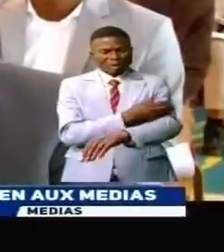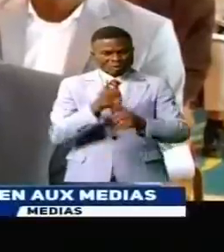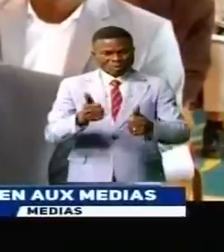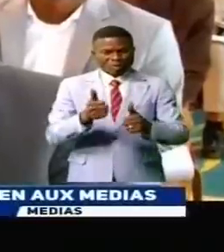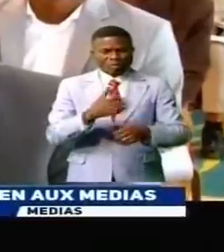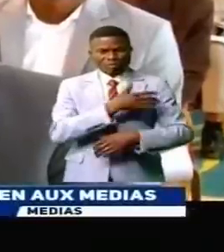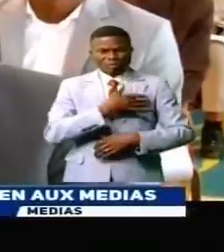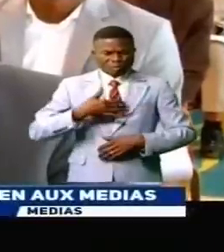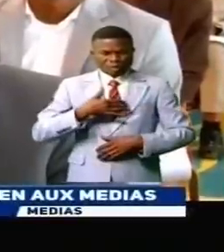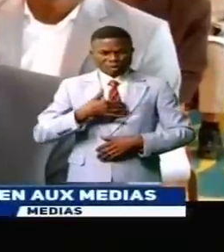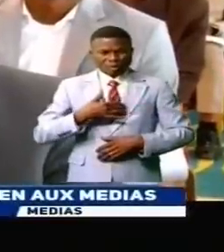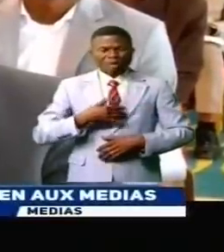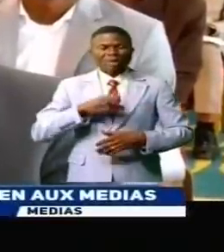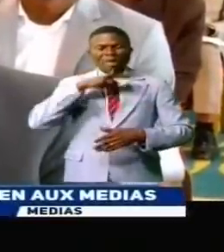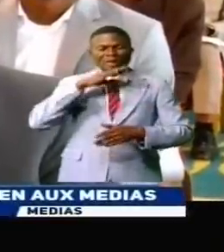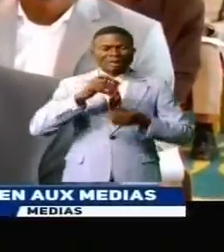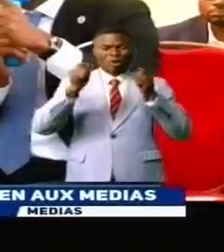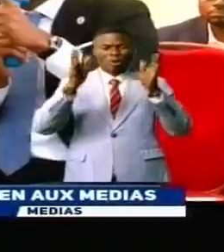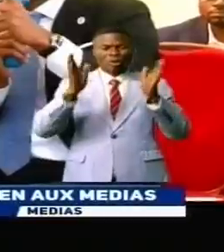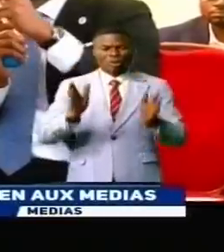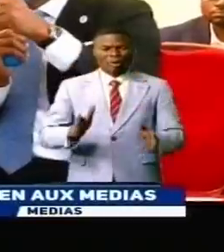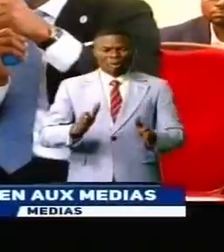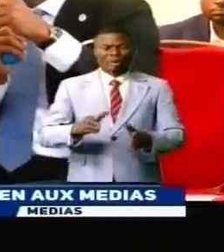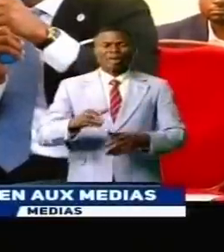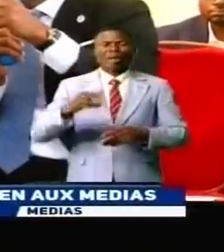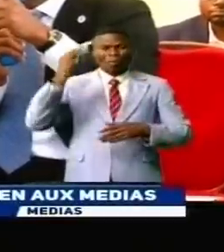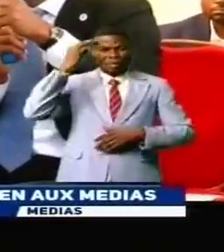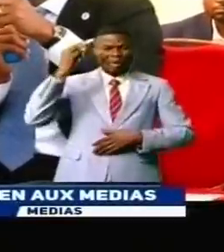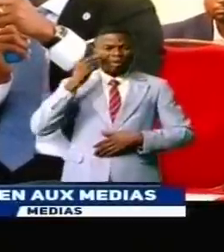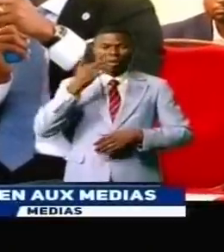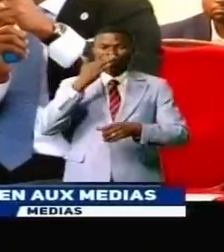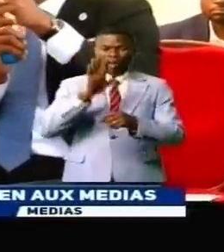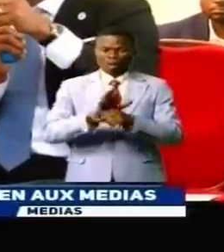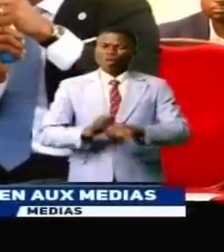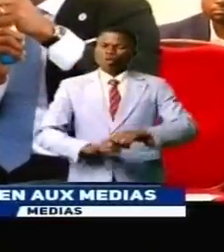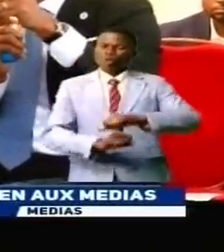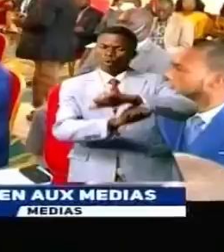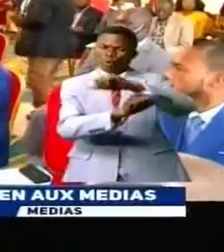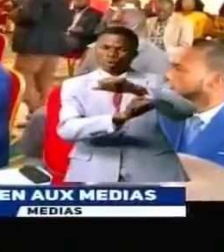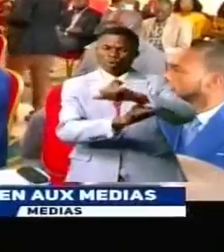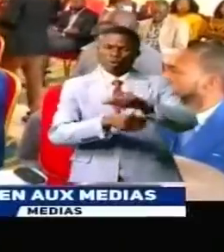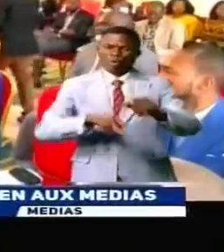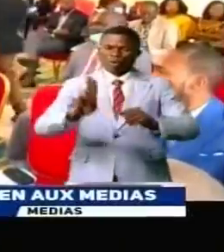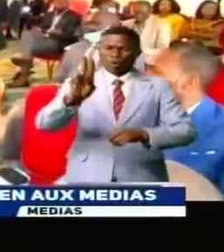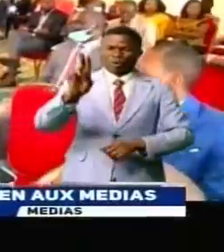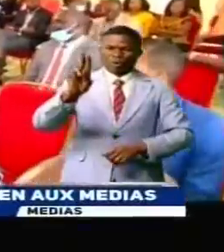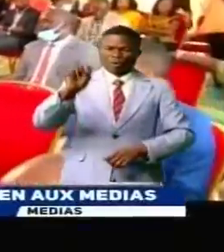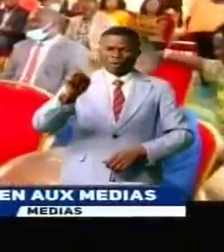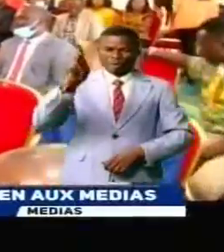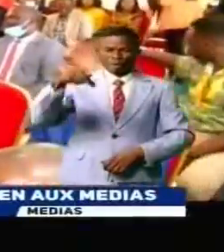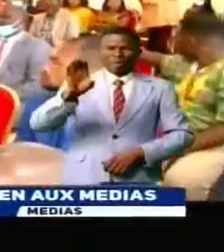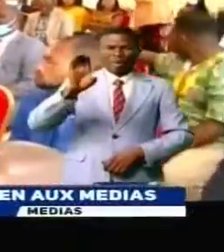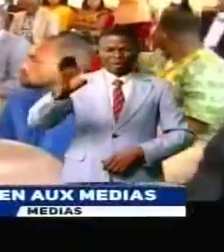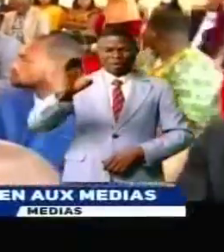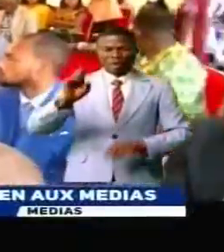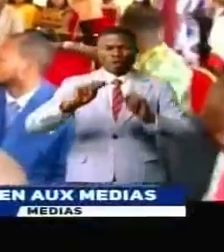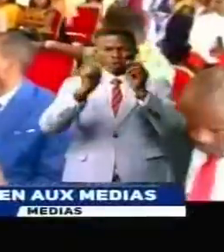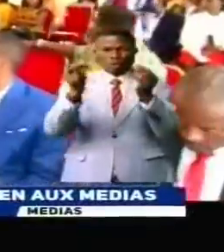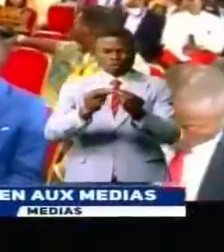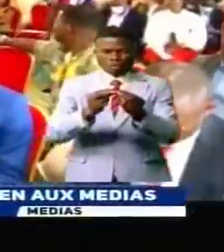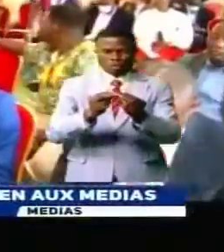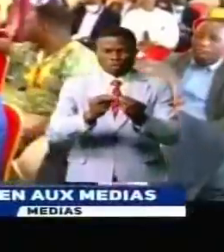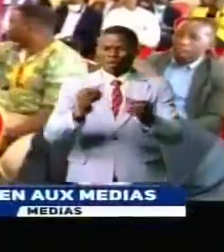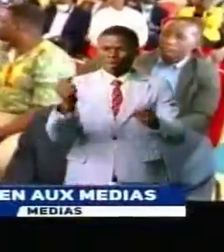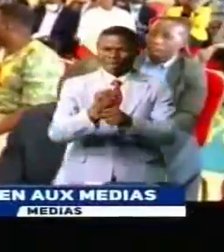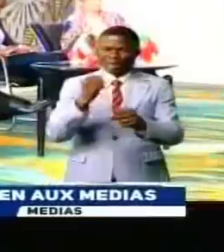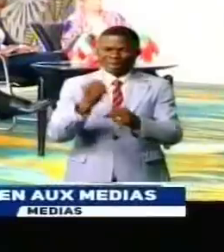Prenons la salubrité médiatique. Patrick Muyaya a promis d'appuyer l'UNPC en tant qu'organe chargé de